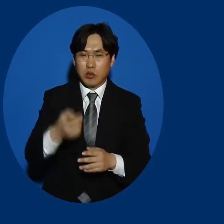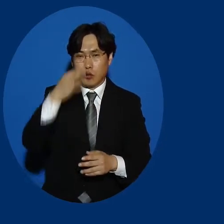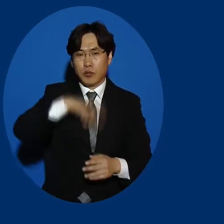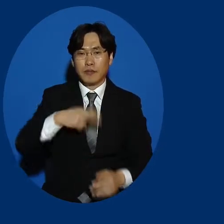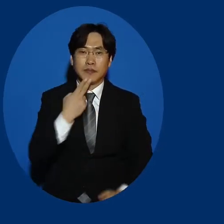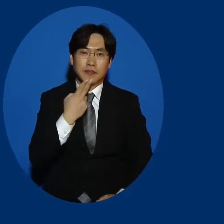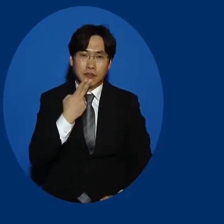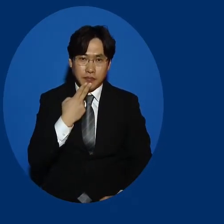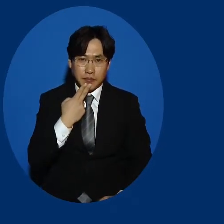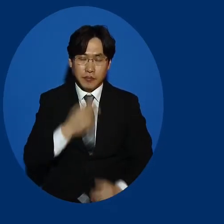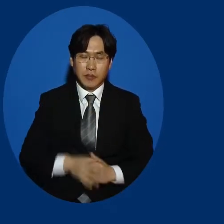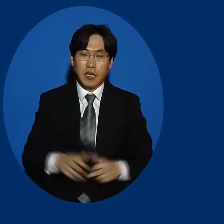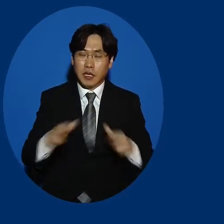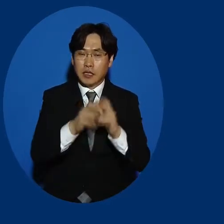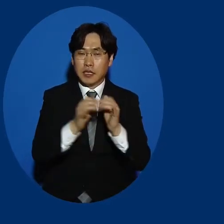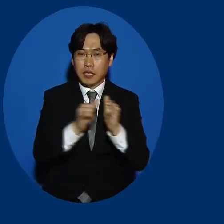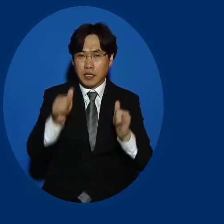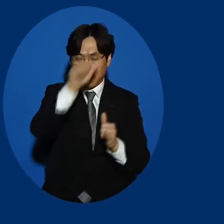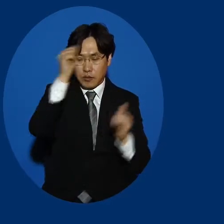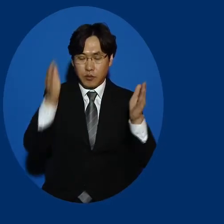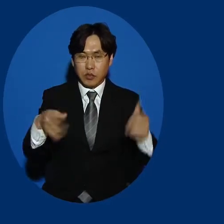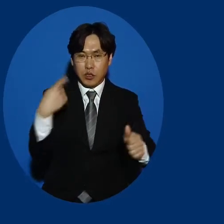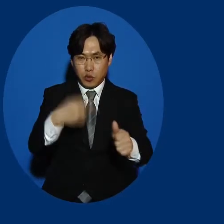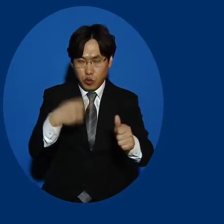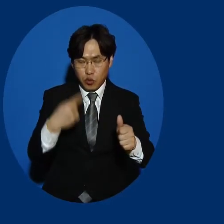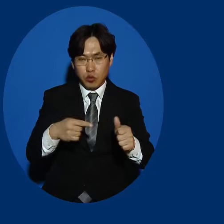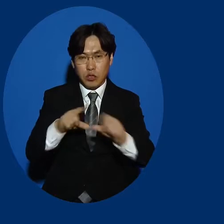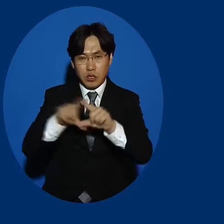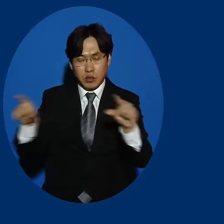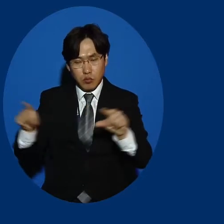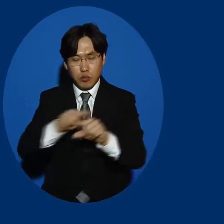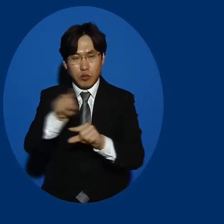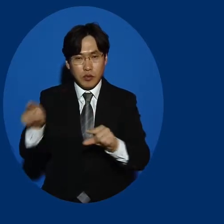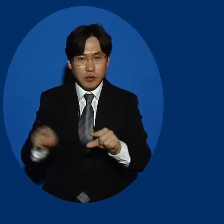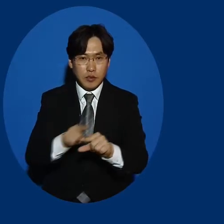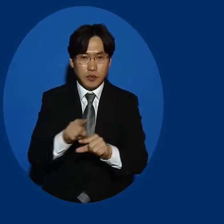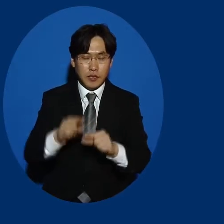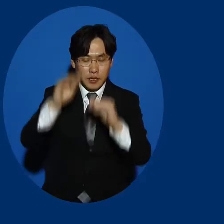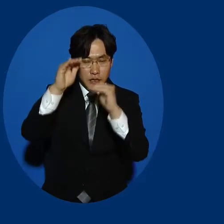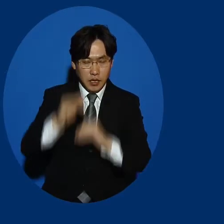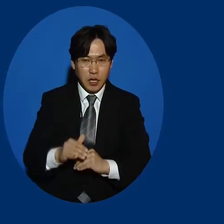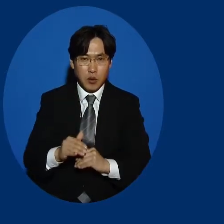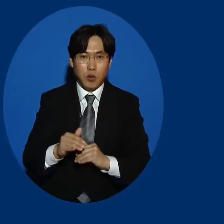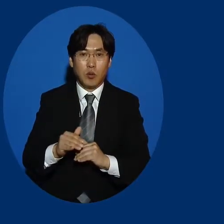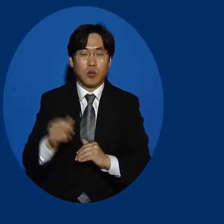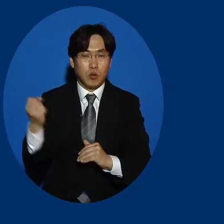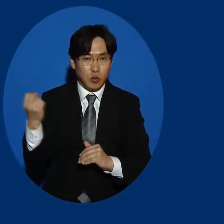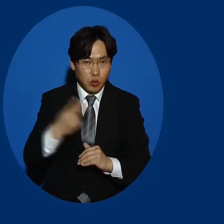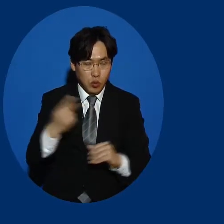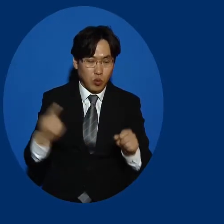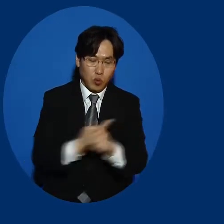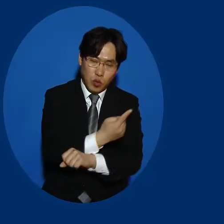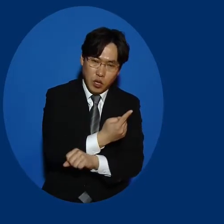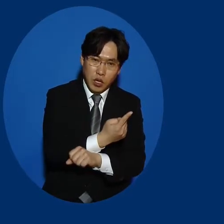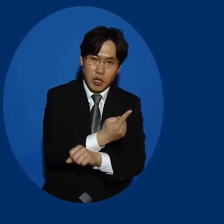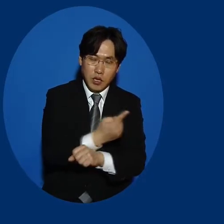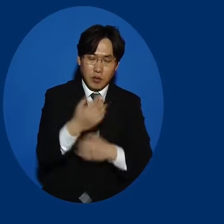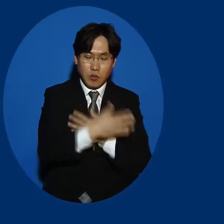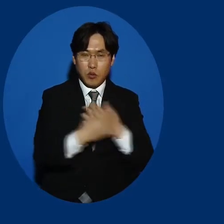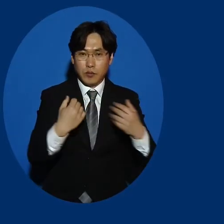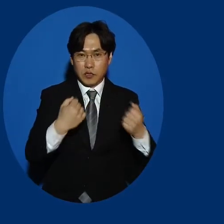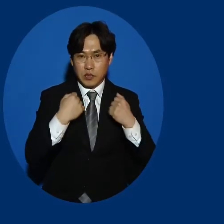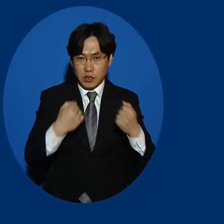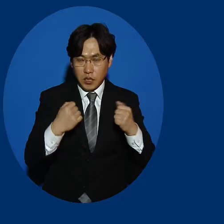특히 장애인 평생교육은 일반적이고 보편적인 내용 외에